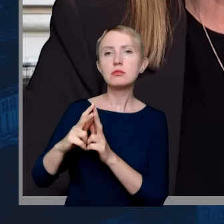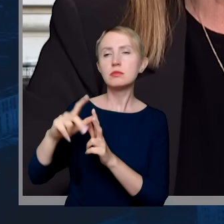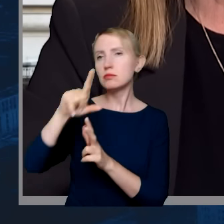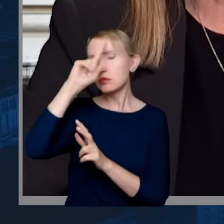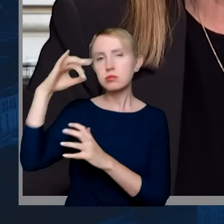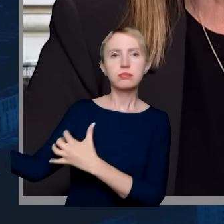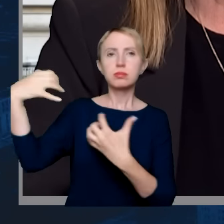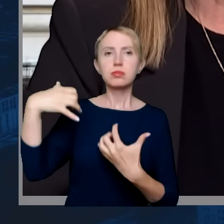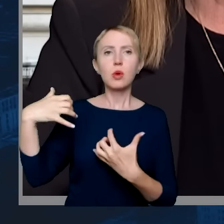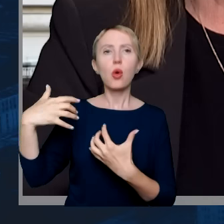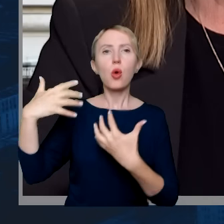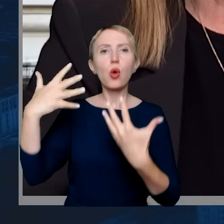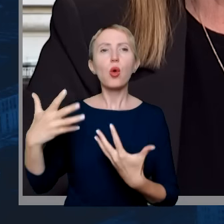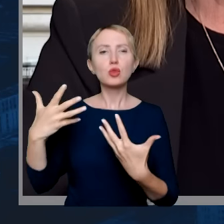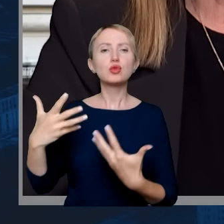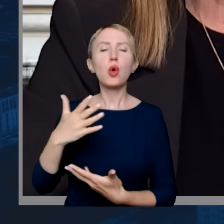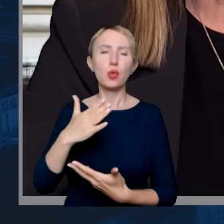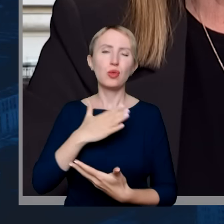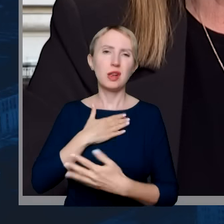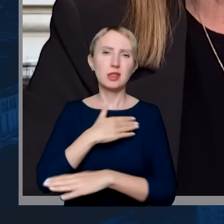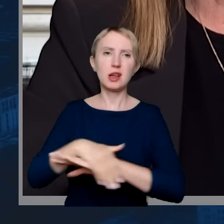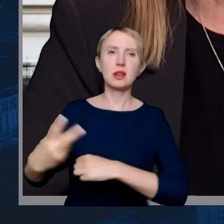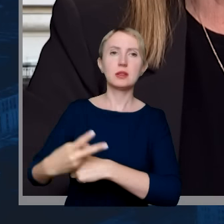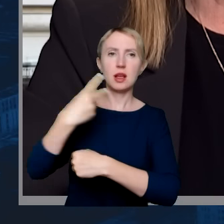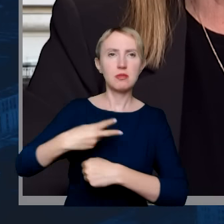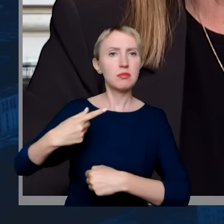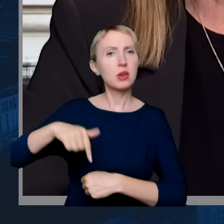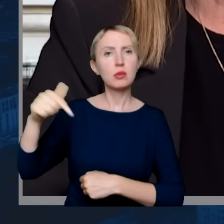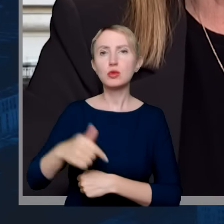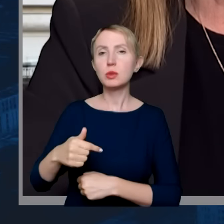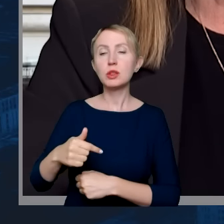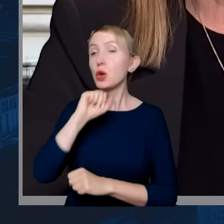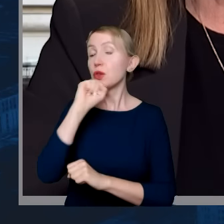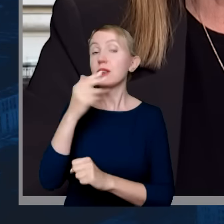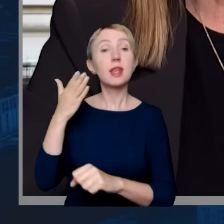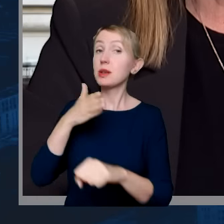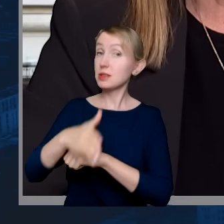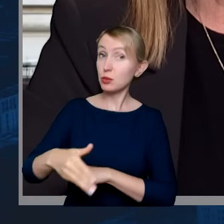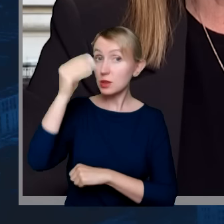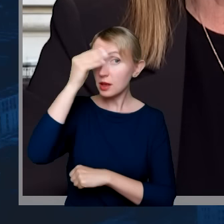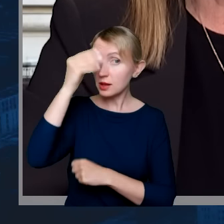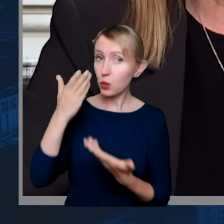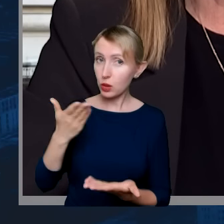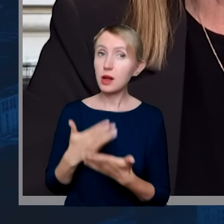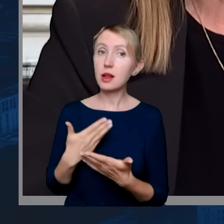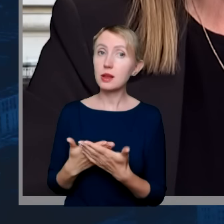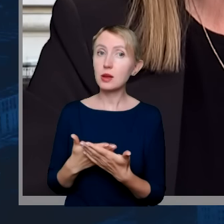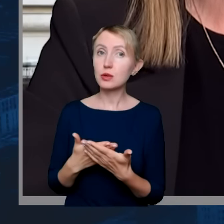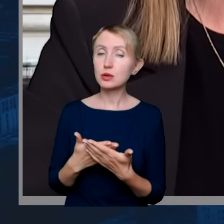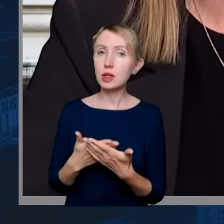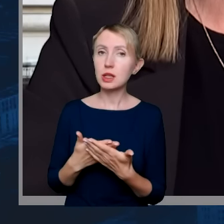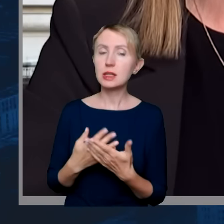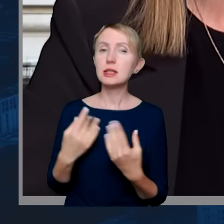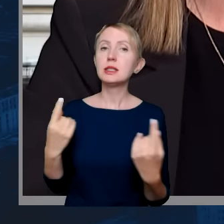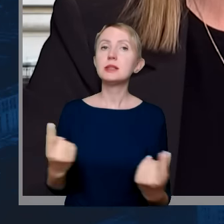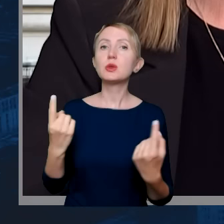chcą naszą granicę przekroczyć. My musimy, nigdy nie jest za późno na wyciągnięcie wniosków, dlatego że tego rodzaju sytuacje i